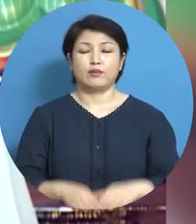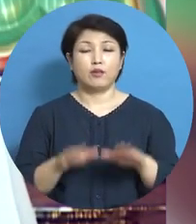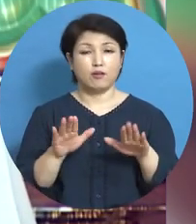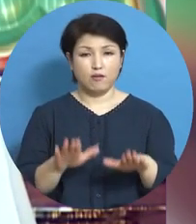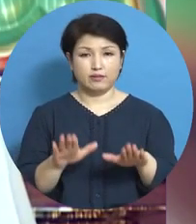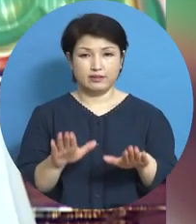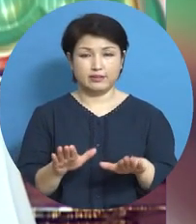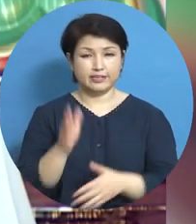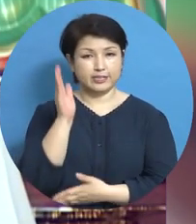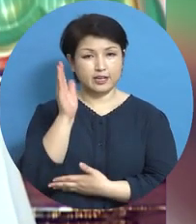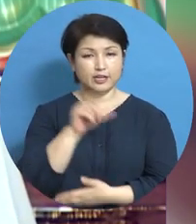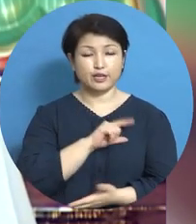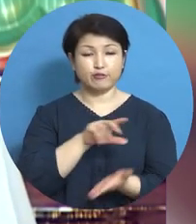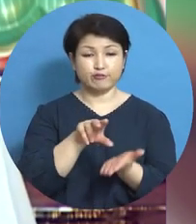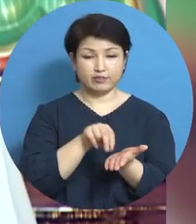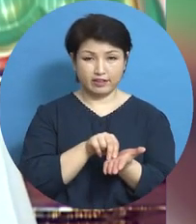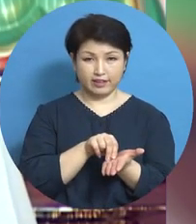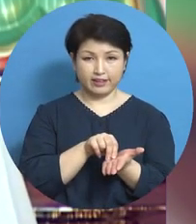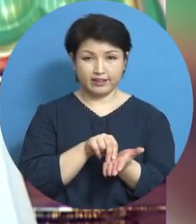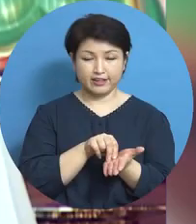오늘은 여러분들이